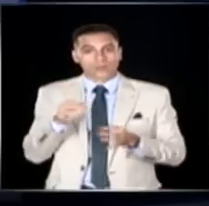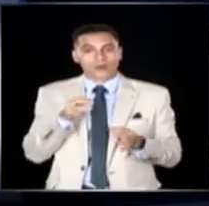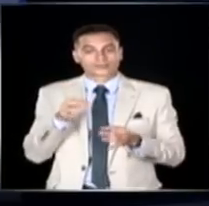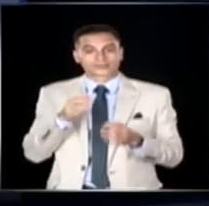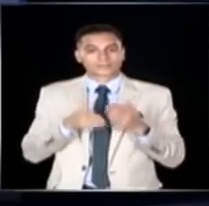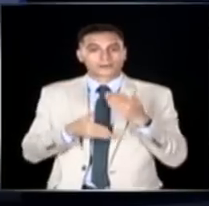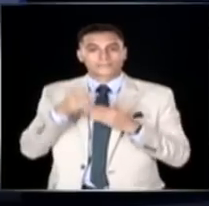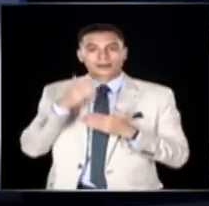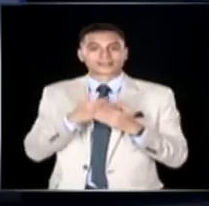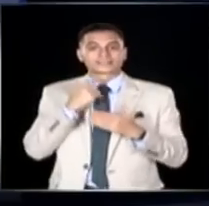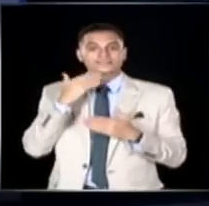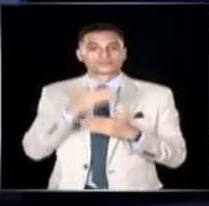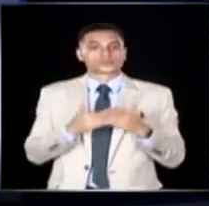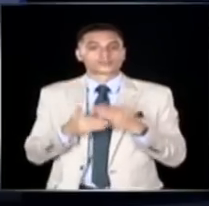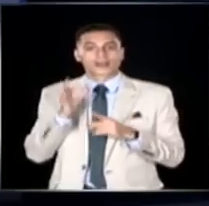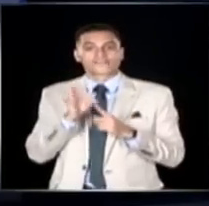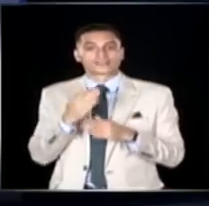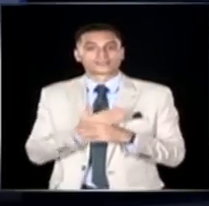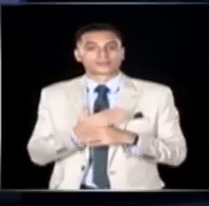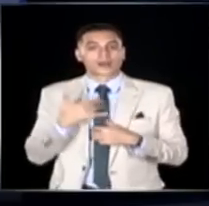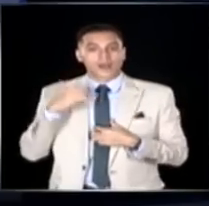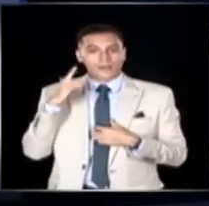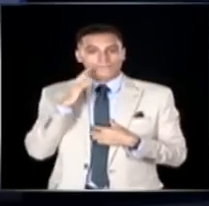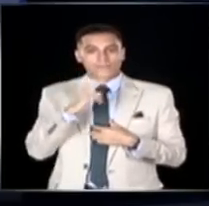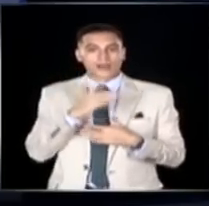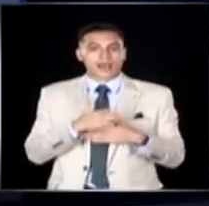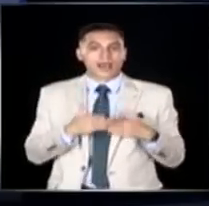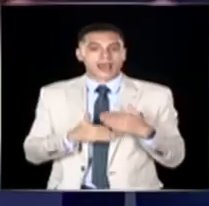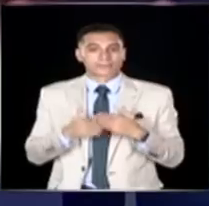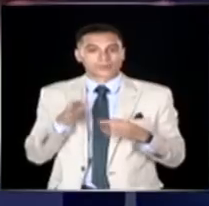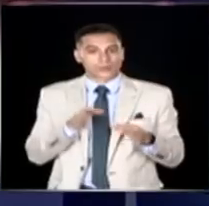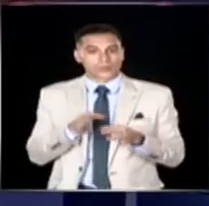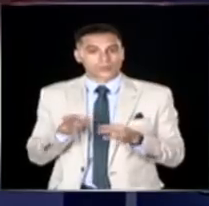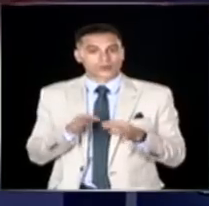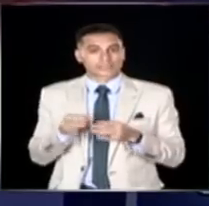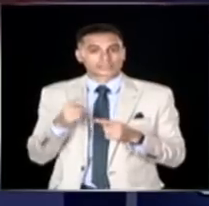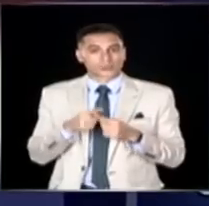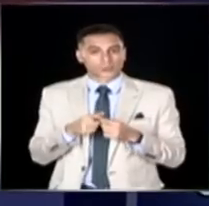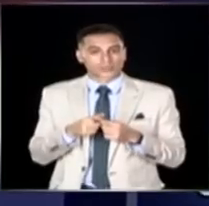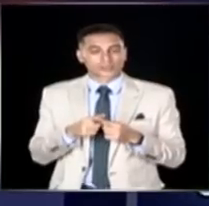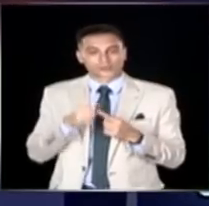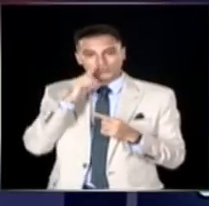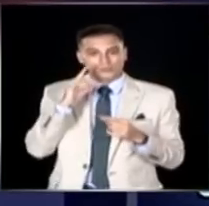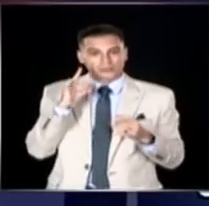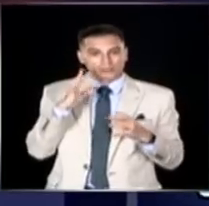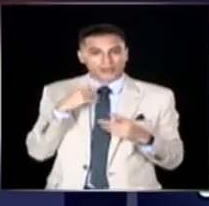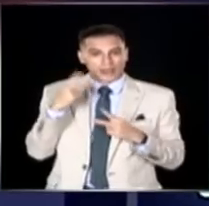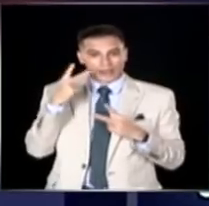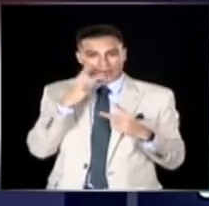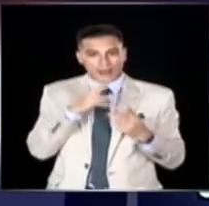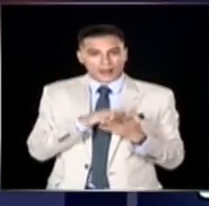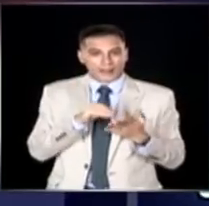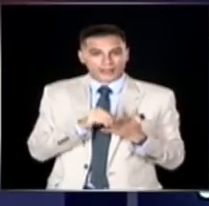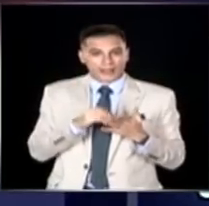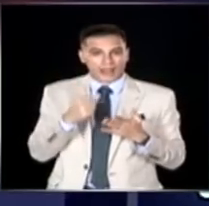الله. اشمعنى معماري؟ عشان انا حابب مجال الهندسه، ويعني ان شاء الله حلم من